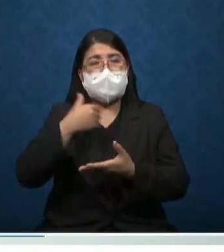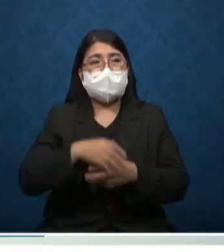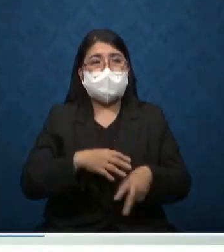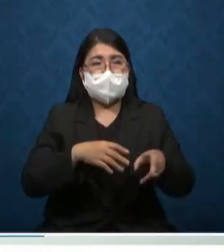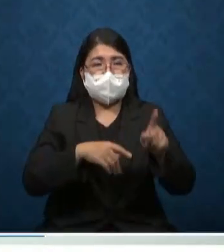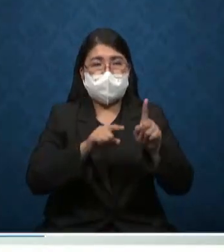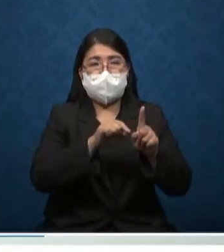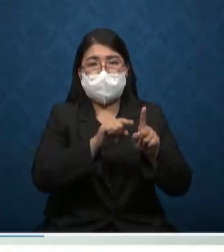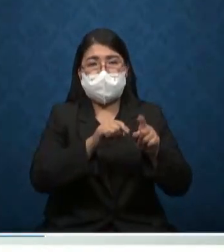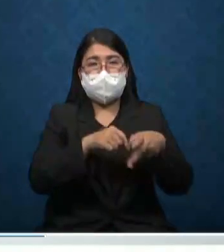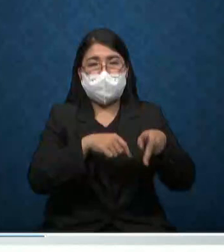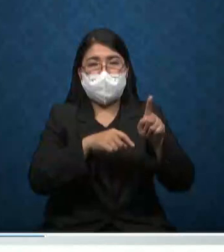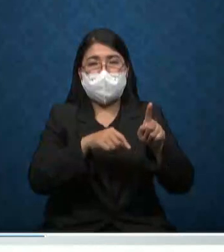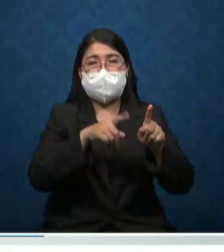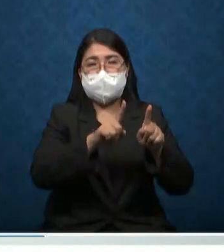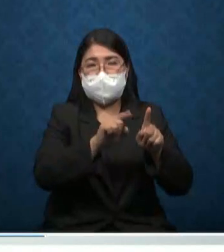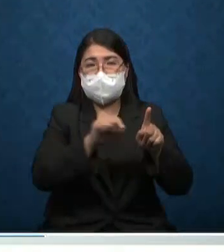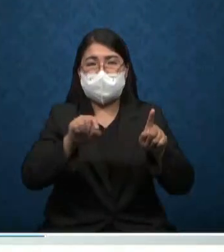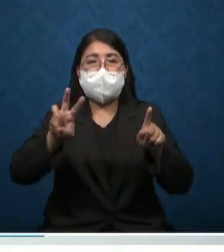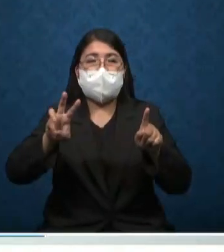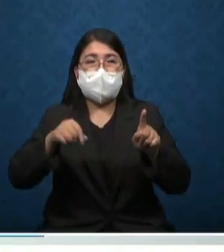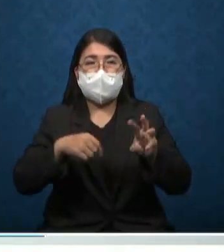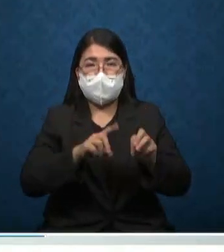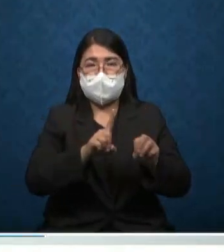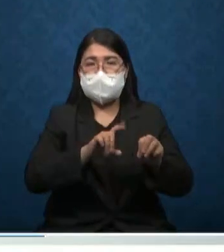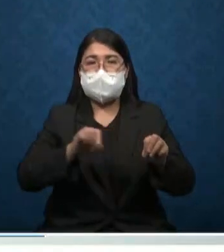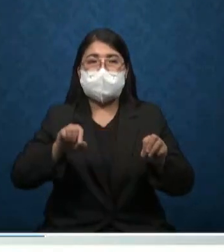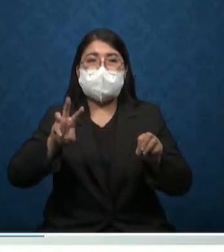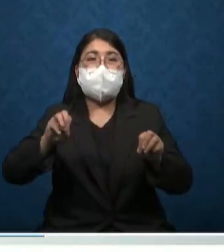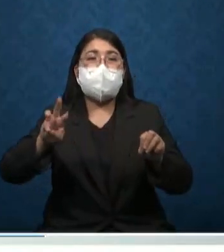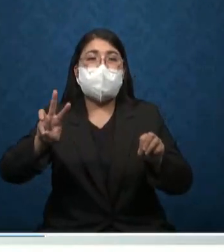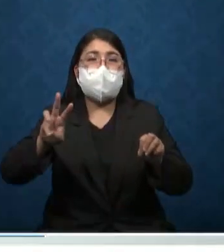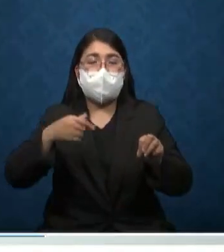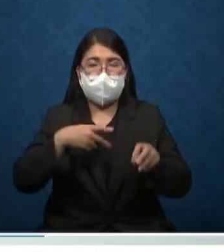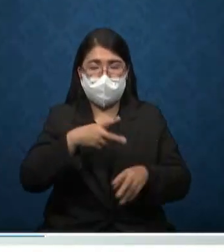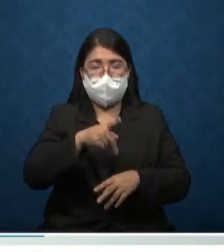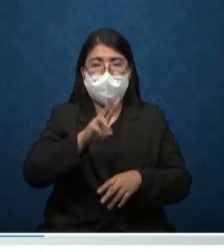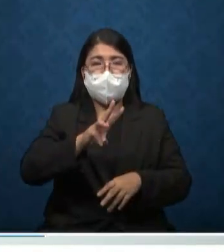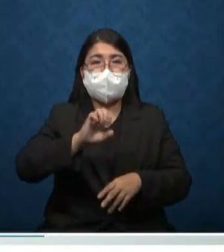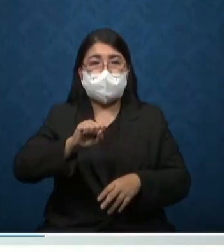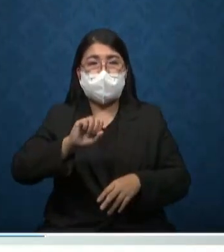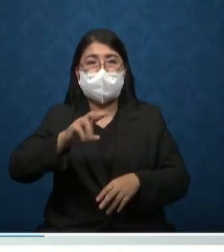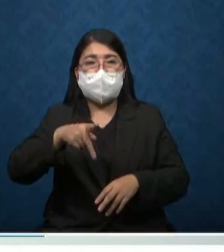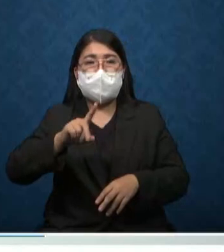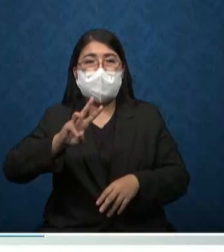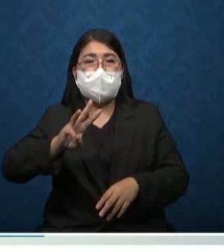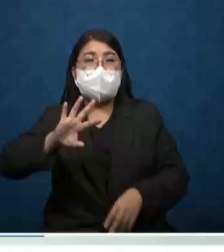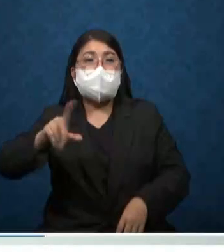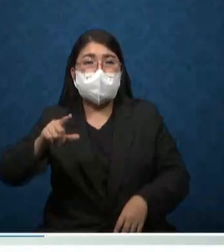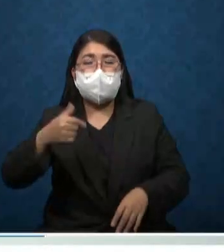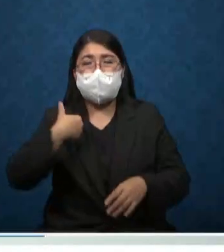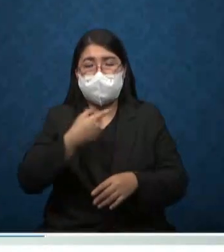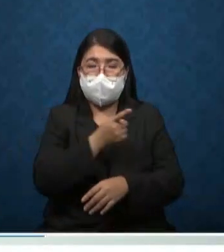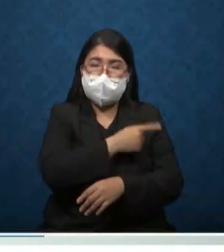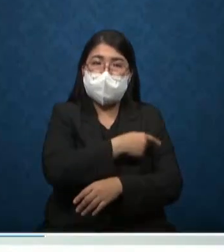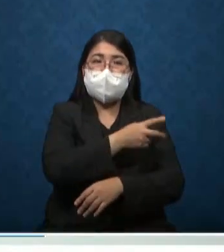ประถมศึกษาระดับมัธยมศึกษาปวช.ปวส.ปริญญาโทตรีเอกนะคะเหล่านี้ในระ